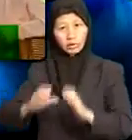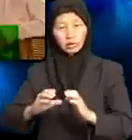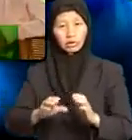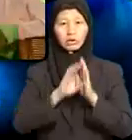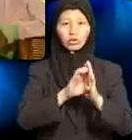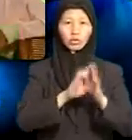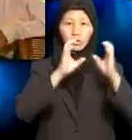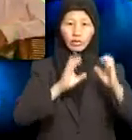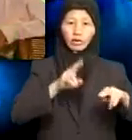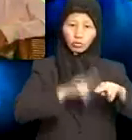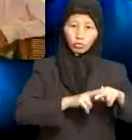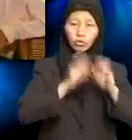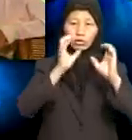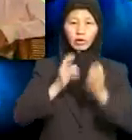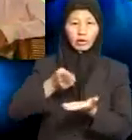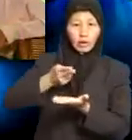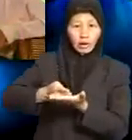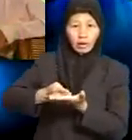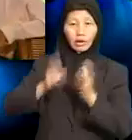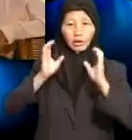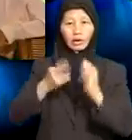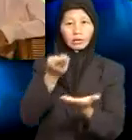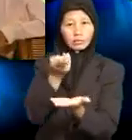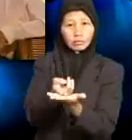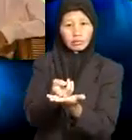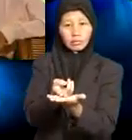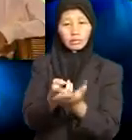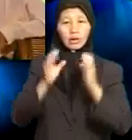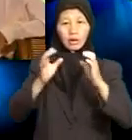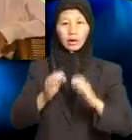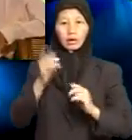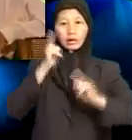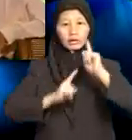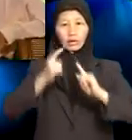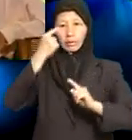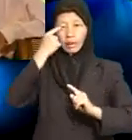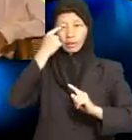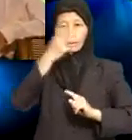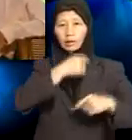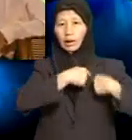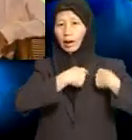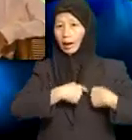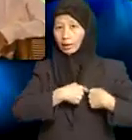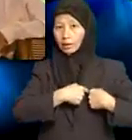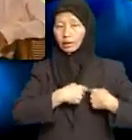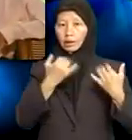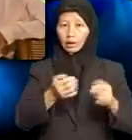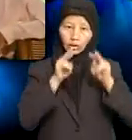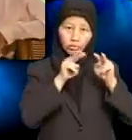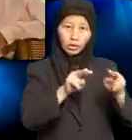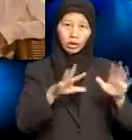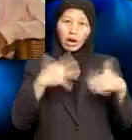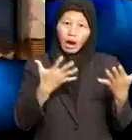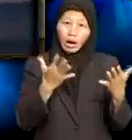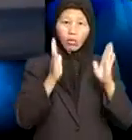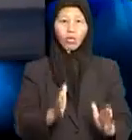cara duduk, mengereng, menelentang dan cara isyarat mata dan hati. Mari kita saksikan bagaimana seorang yang